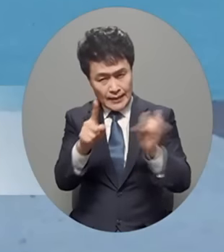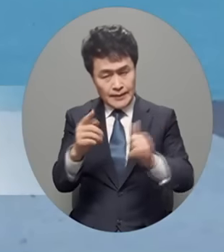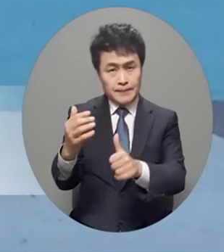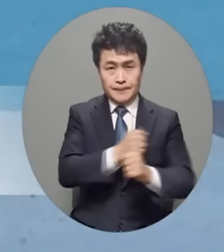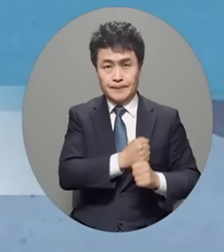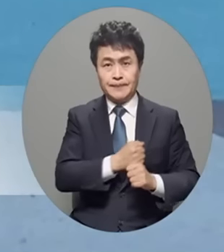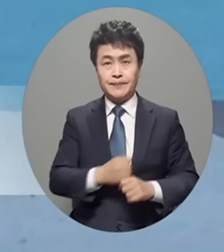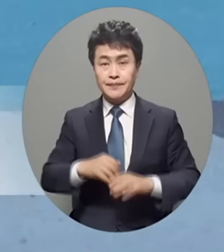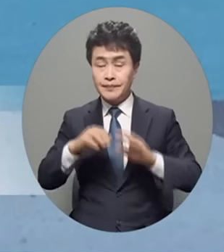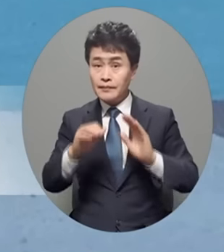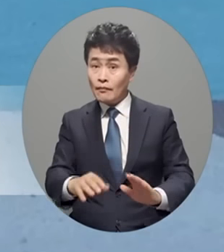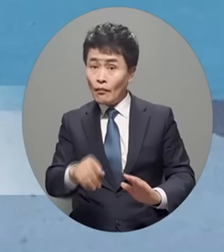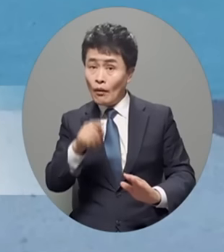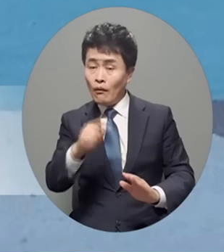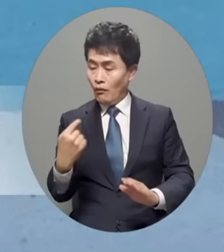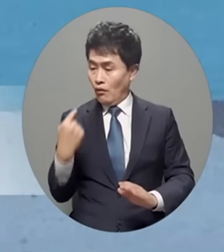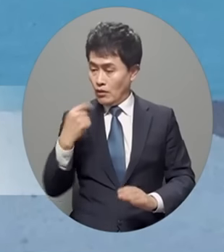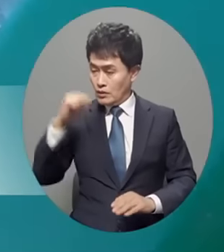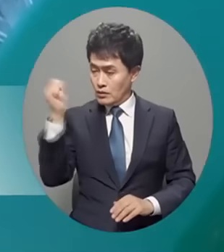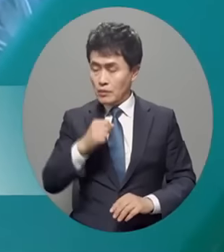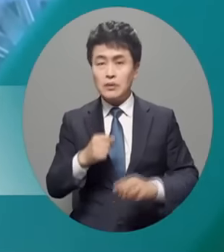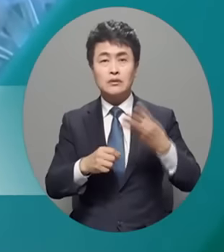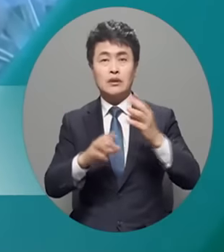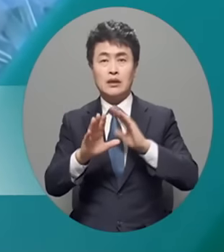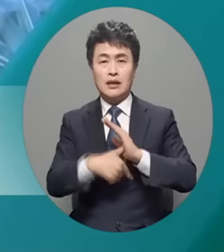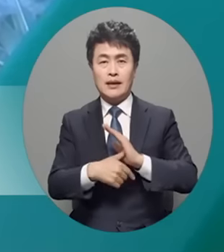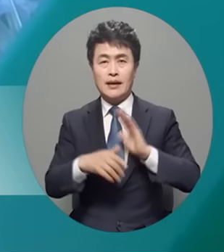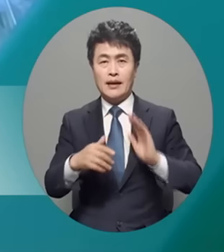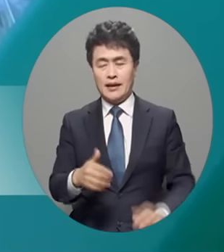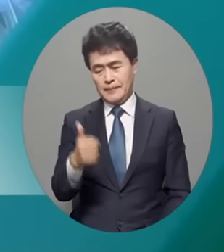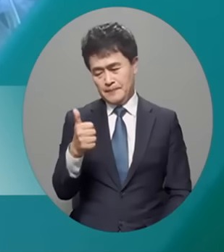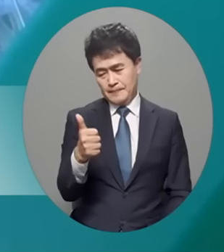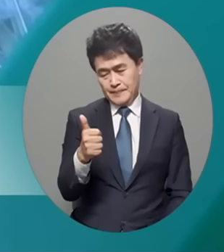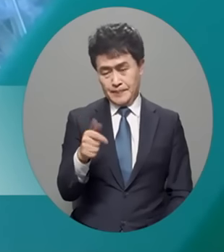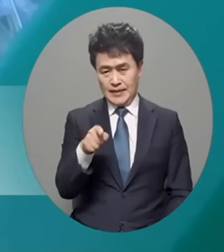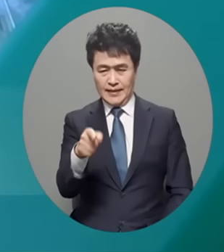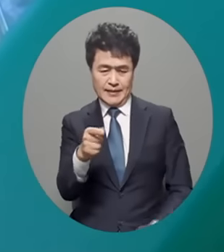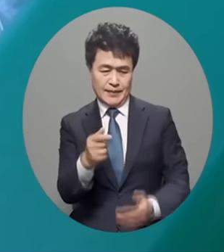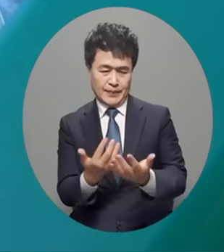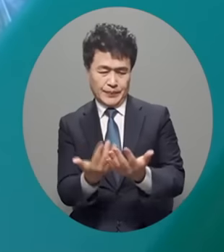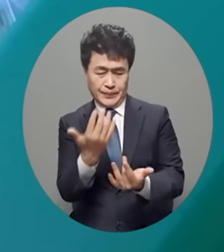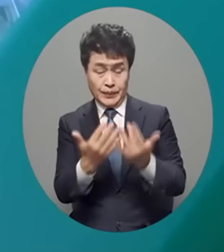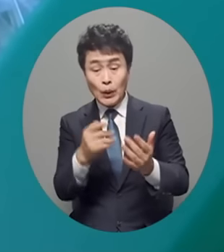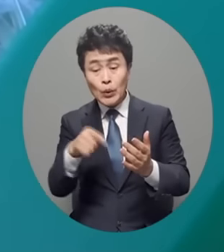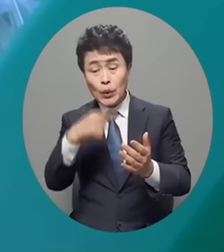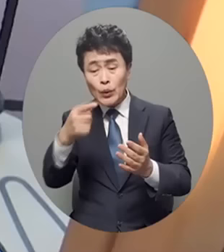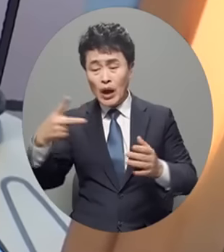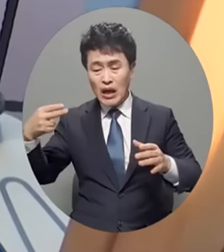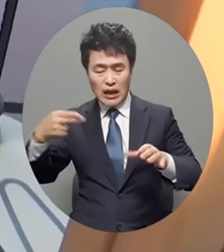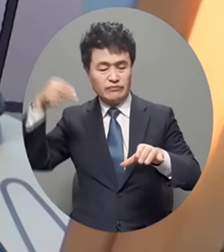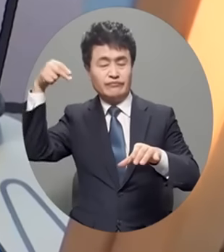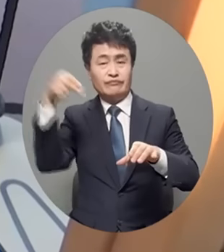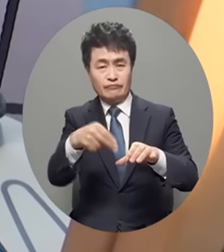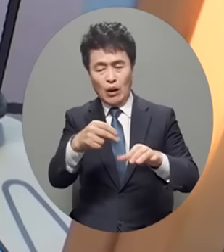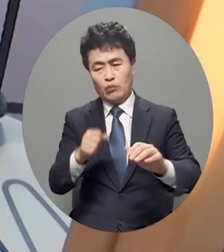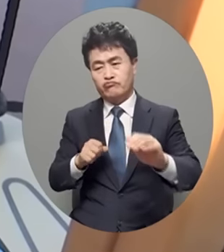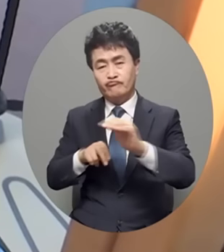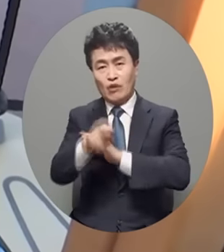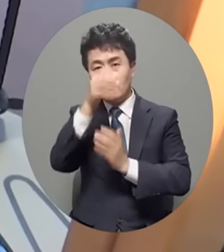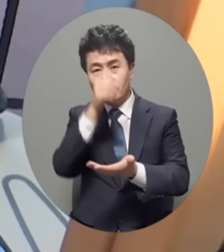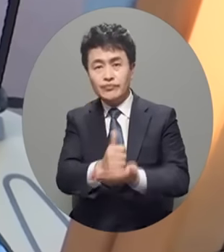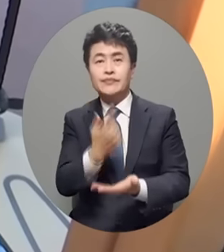붙잡았습니다. 이들은 어제 새벽 3시쯤 라이터로 미끄럼틀에 열을 가한 뒤 그 위에 가위를 꽂고 달아난 혐의를